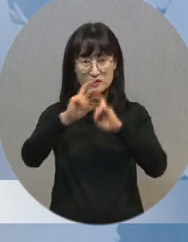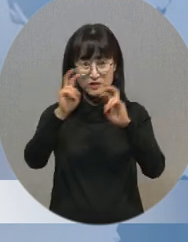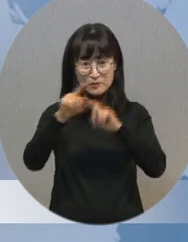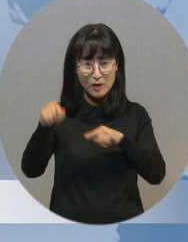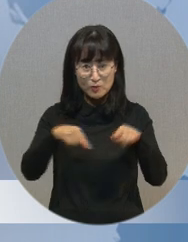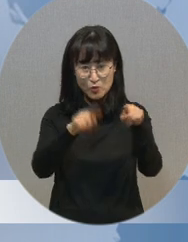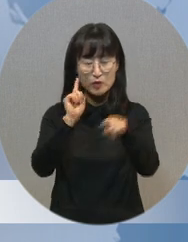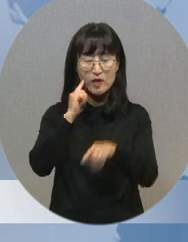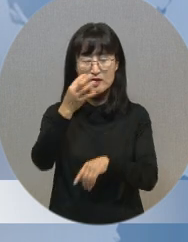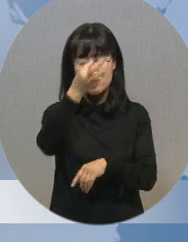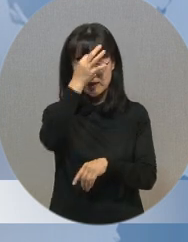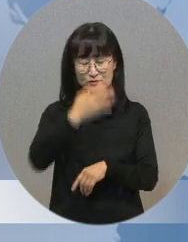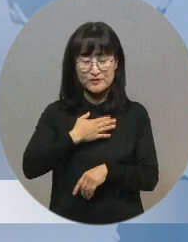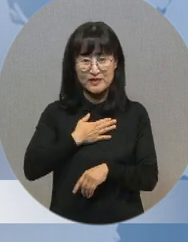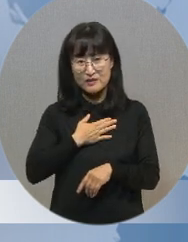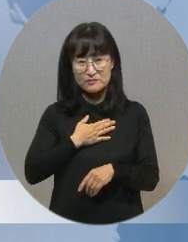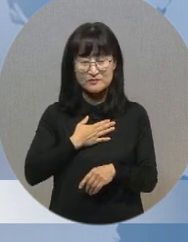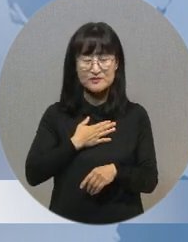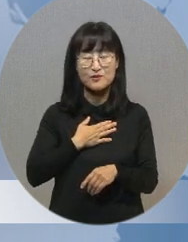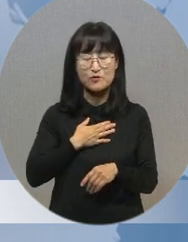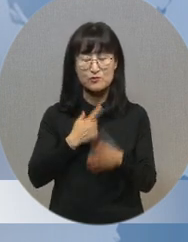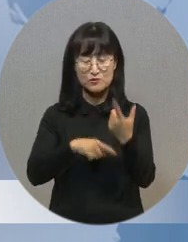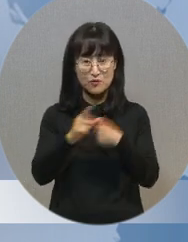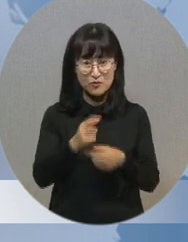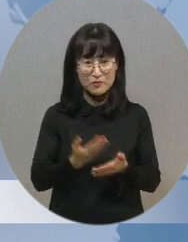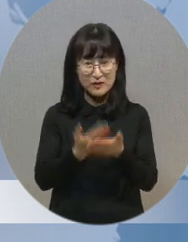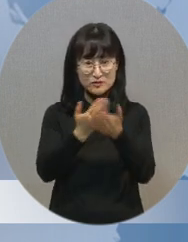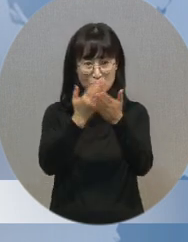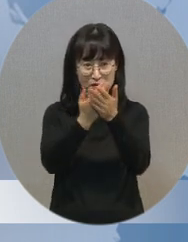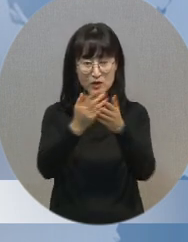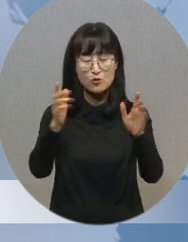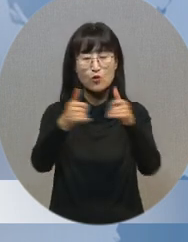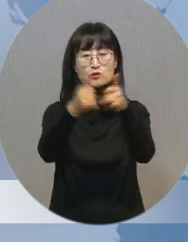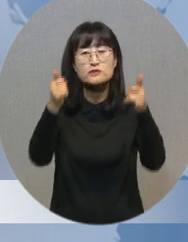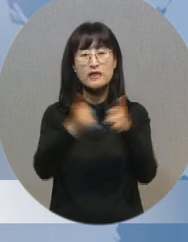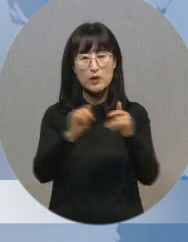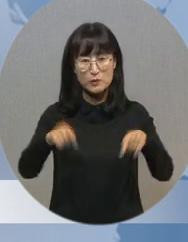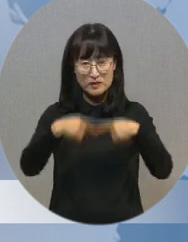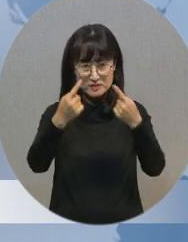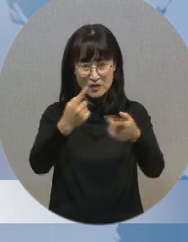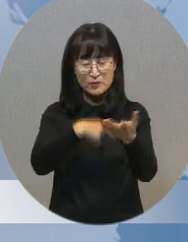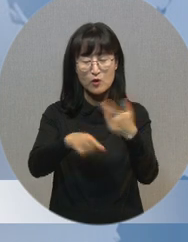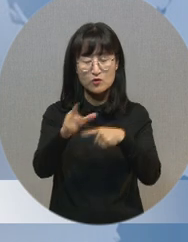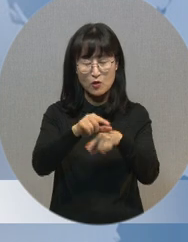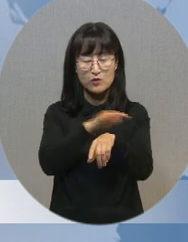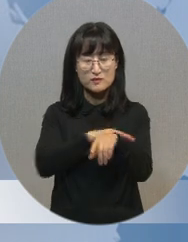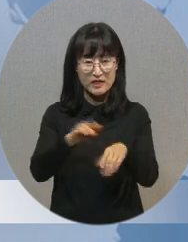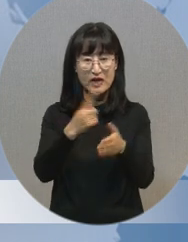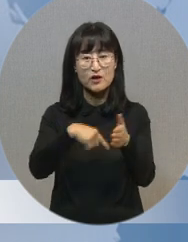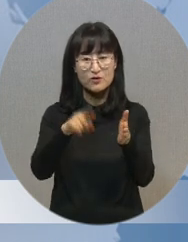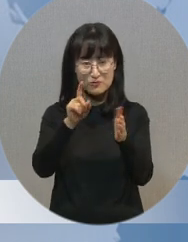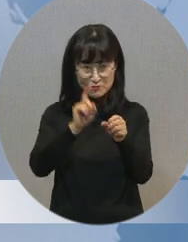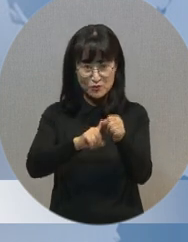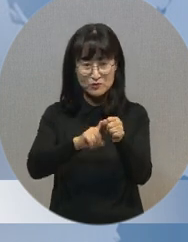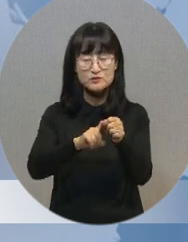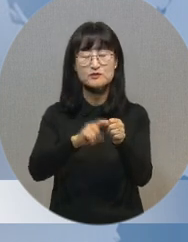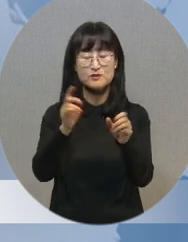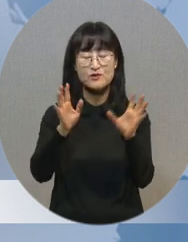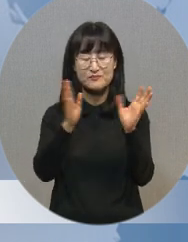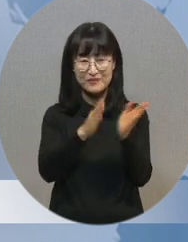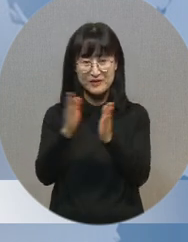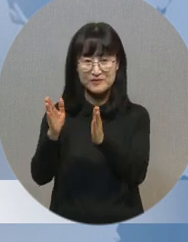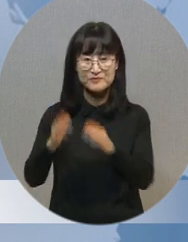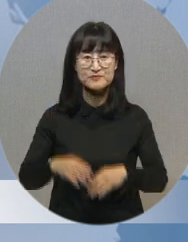감수성을 높이고 조화로운 인성, 능동적인 사회 참여를 위한 역량을 높이기 위해 마련됐습니다. 황병양